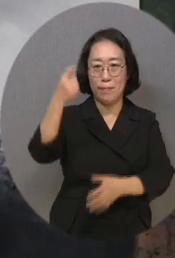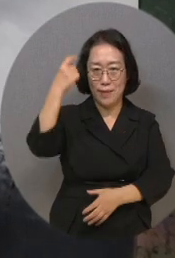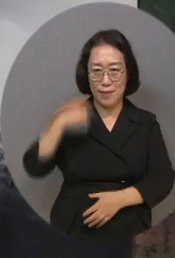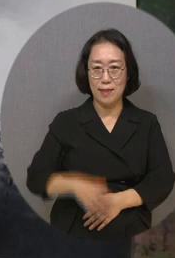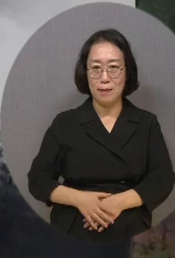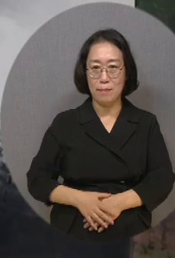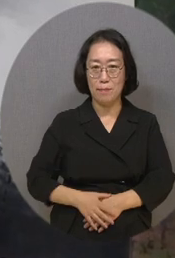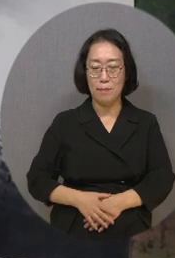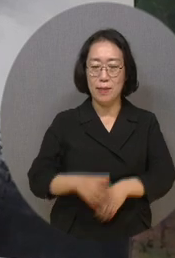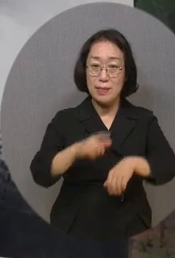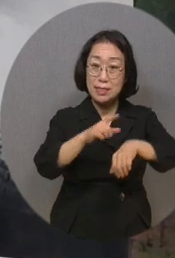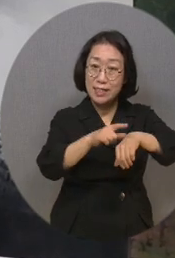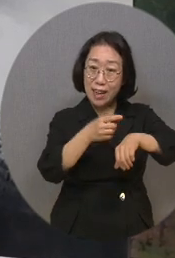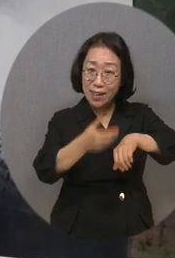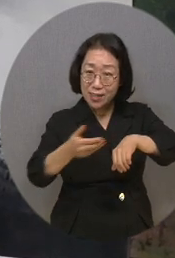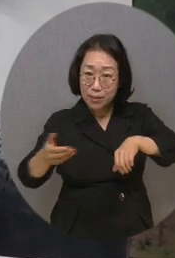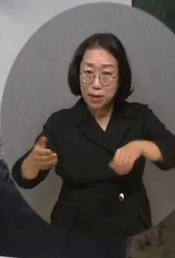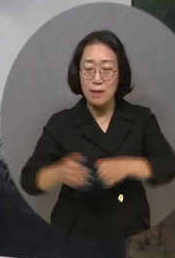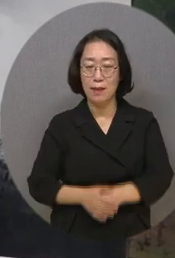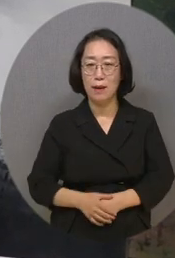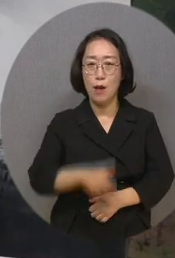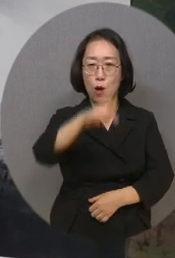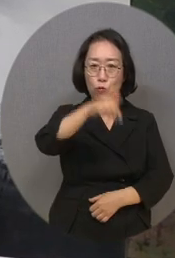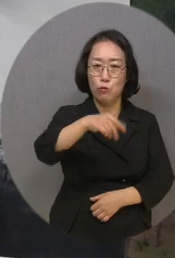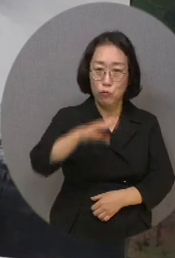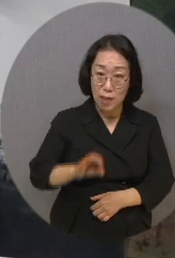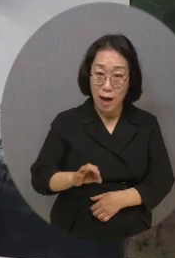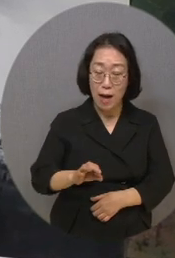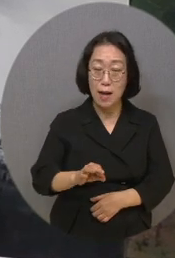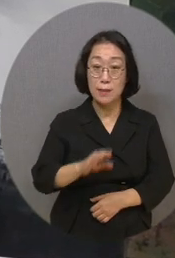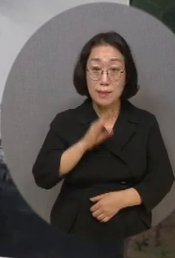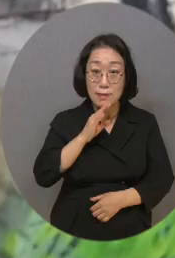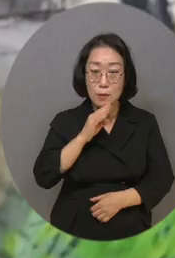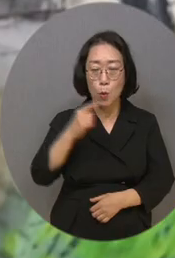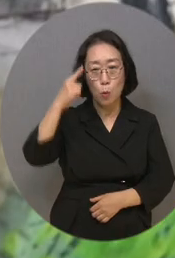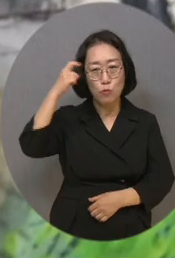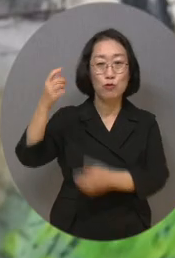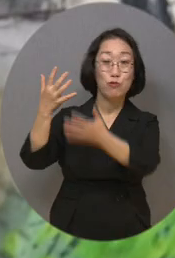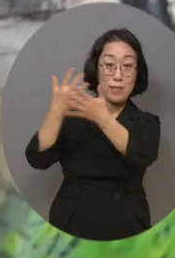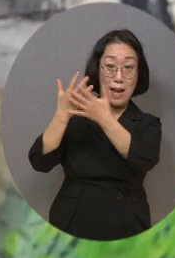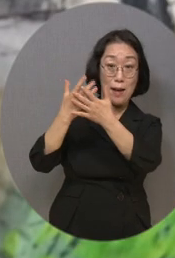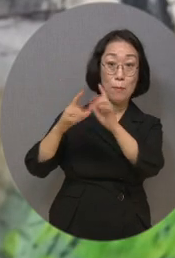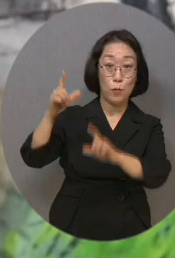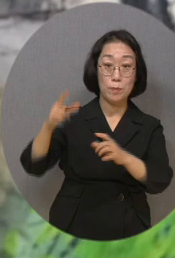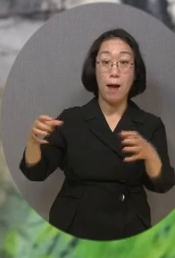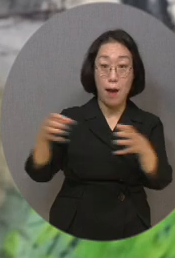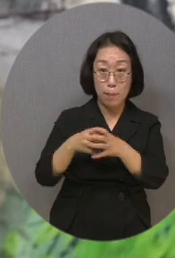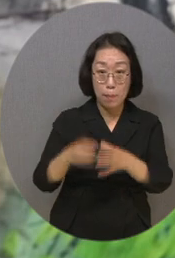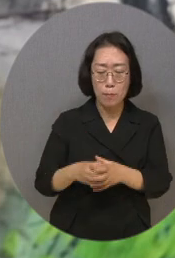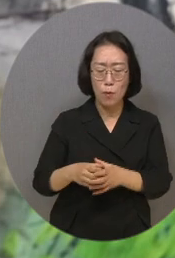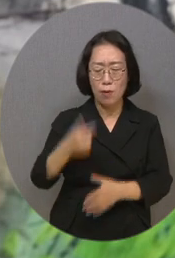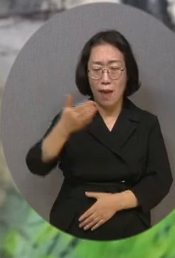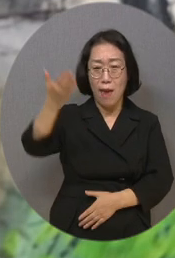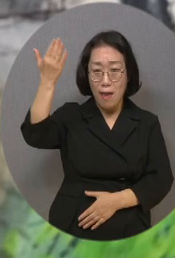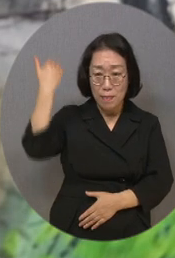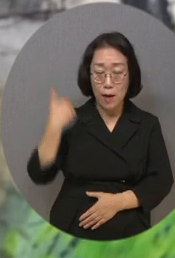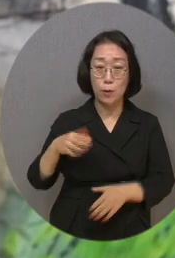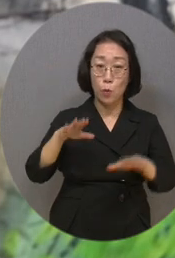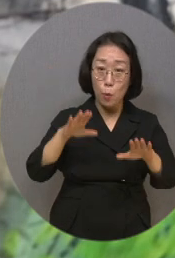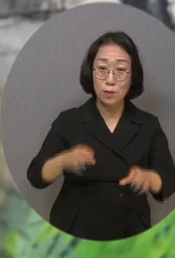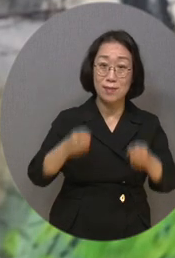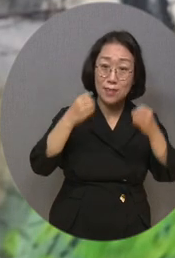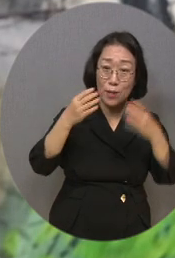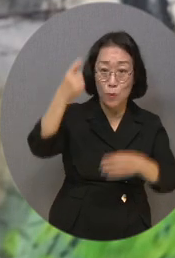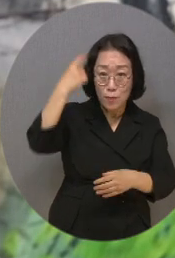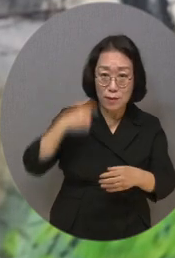시대적 변화에 따라 구상과 추상이 양존하는 새로운 이미지로 토속적이면서도 향수적인 작품들을